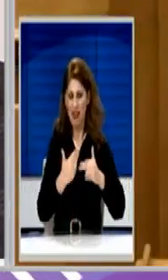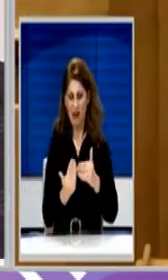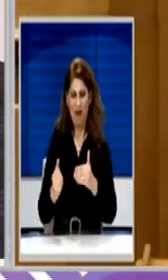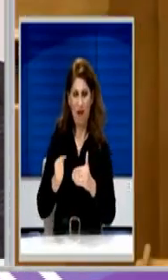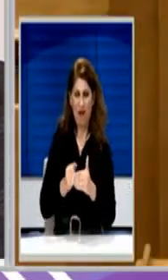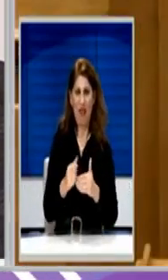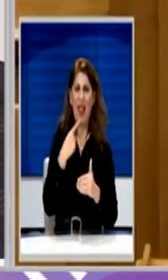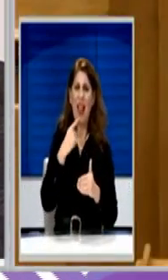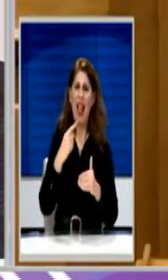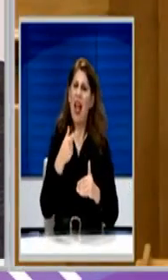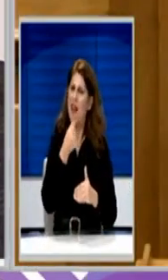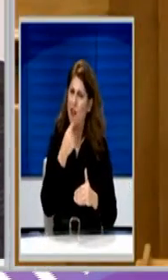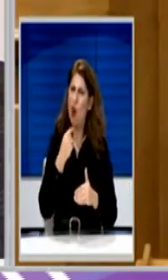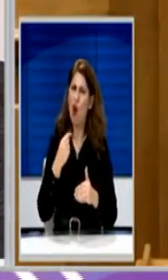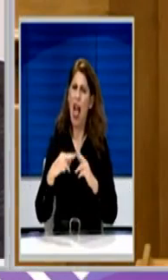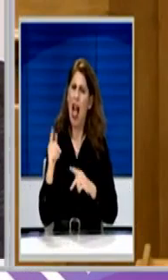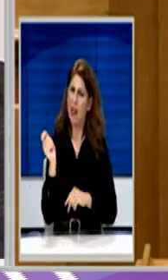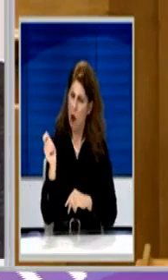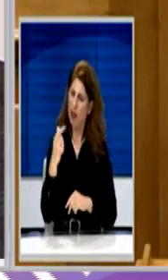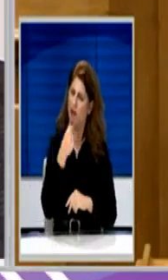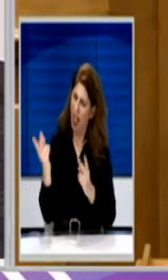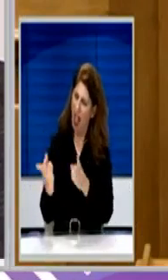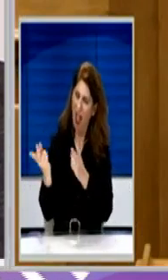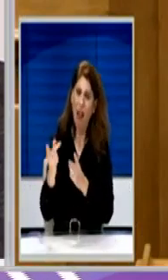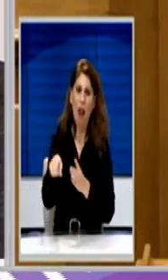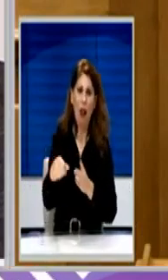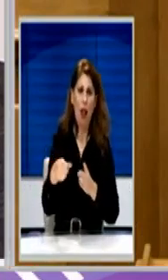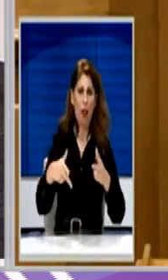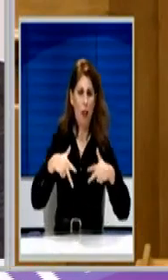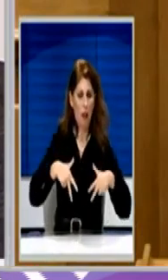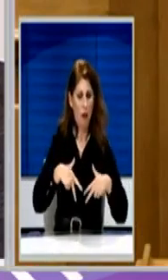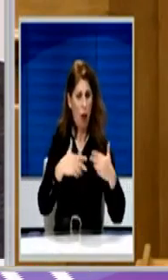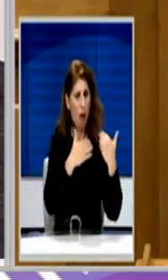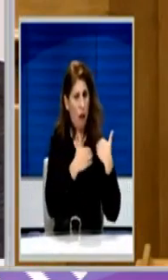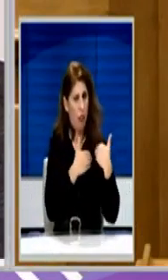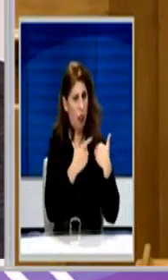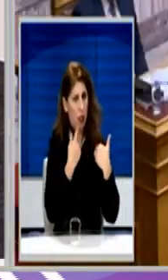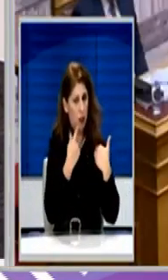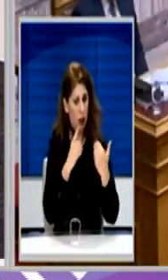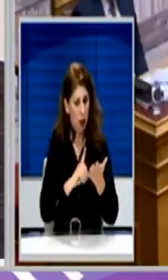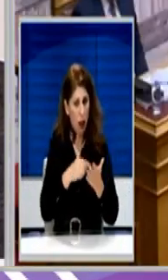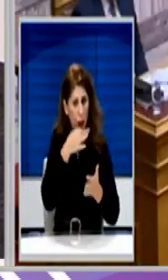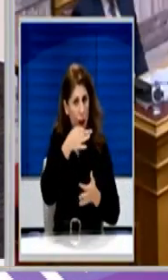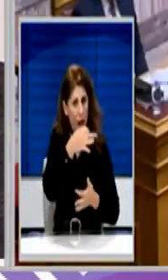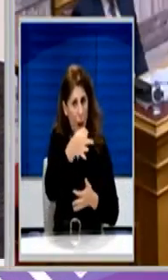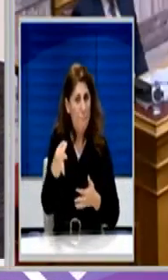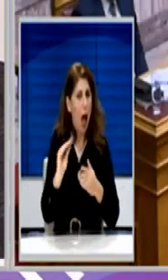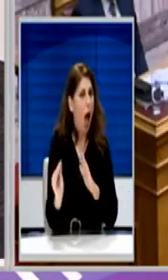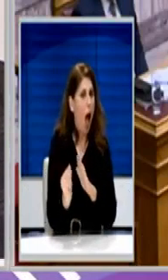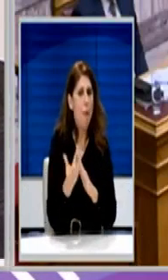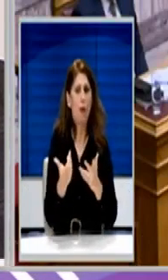στον τουρισμό και κυρίως τα έσοδα. 18 δις εισήλθαν στην ελληνική οικονομία το πρώτο 9μηνο του 2023.